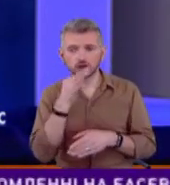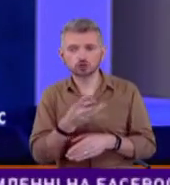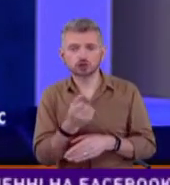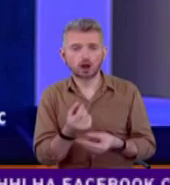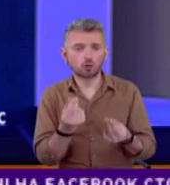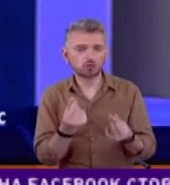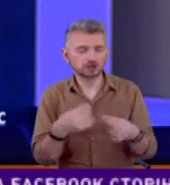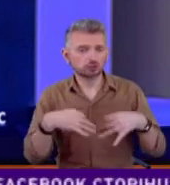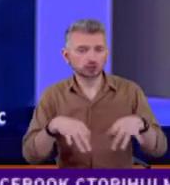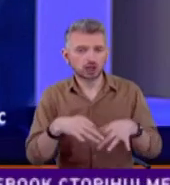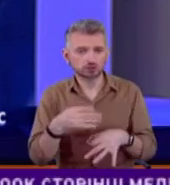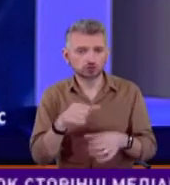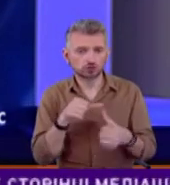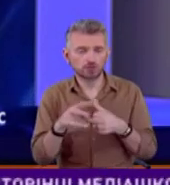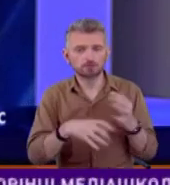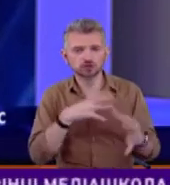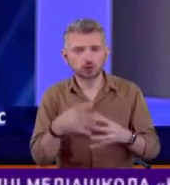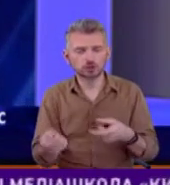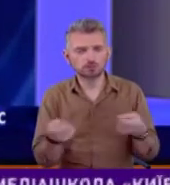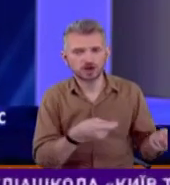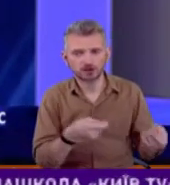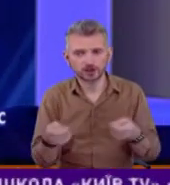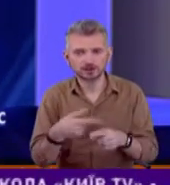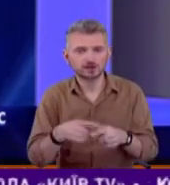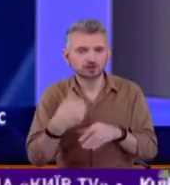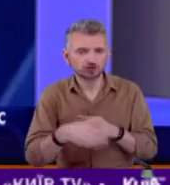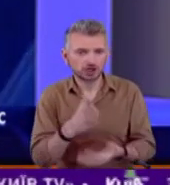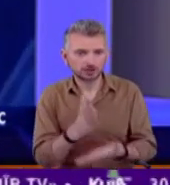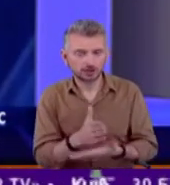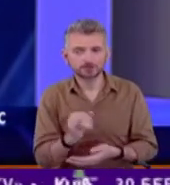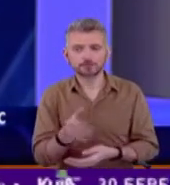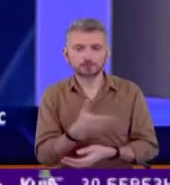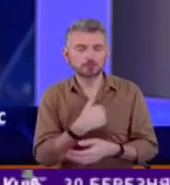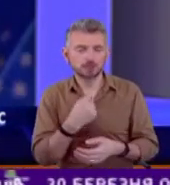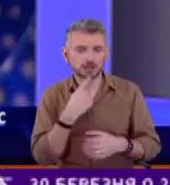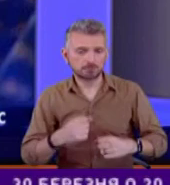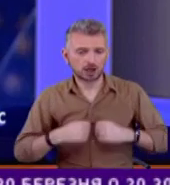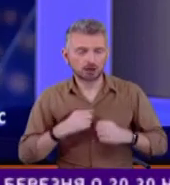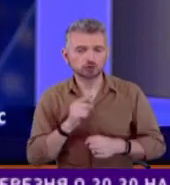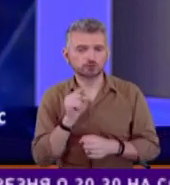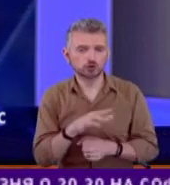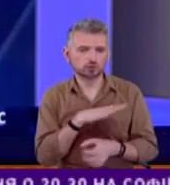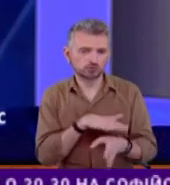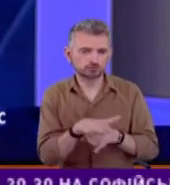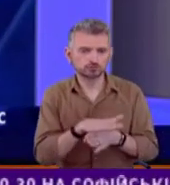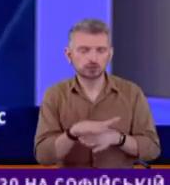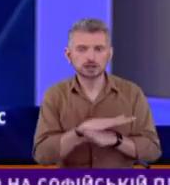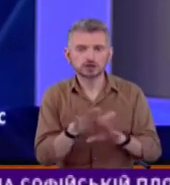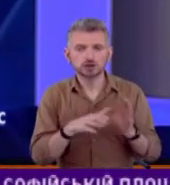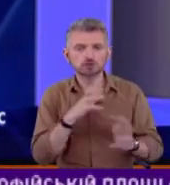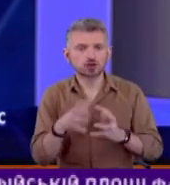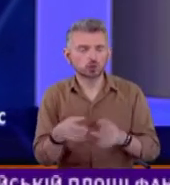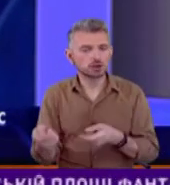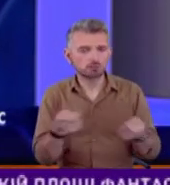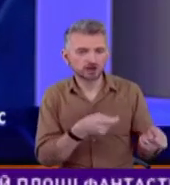комерційному транспорті, зокрема на міжнародних перевезеннях, це вже є. І ми намагаємося, щоб воно було імплементовано не тільки на міжнародних